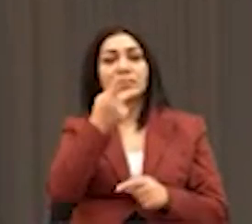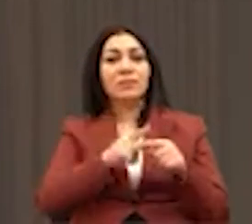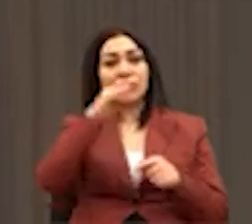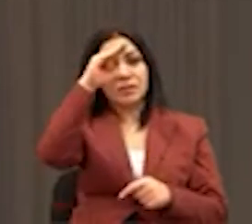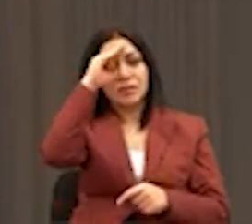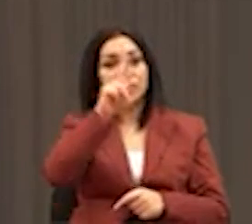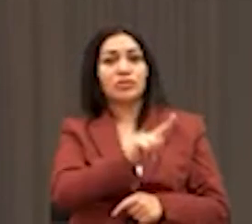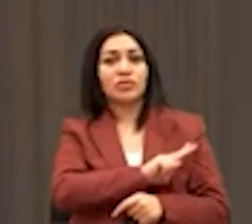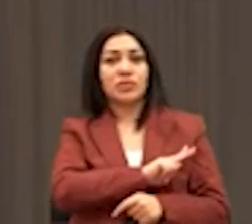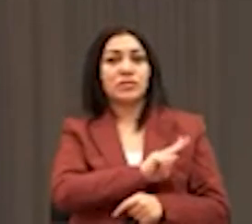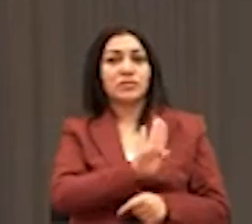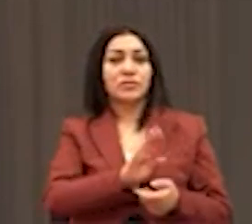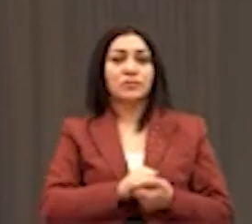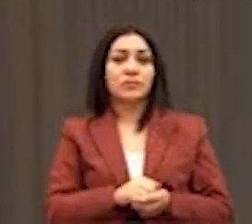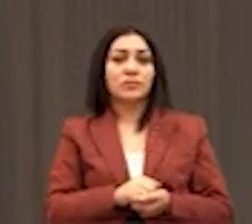տղեքին։